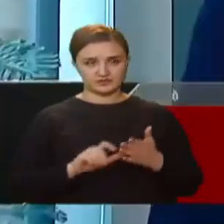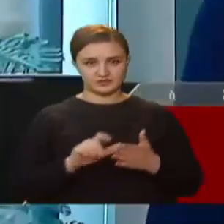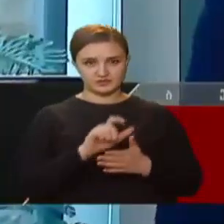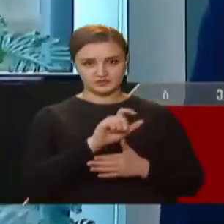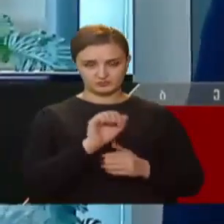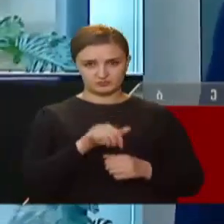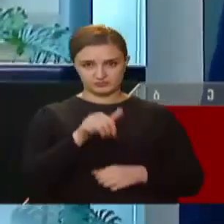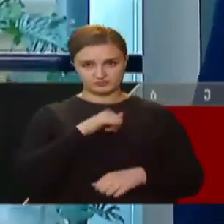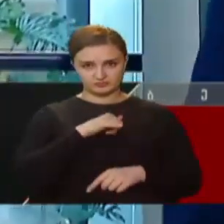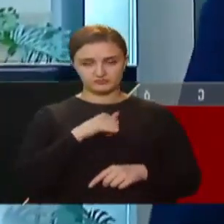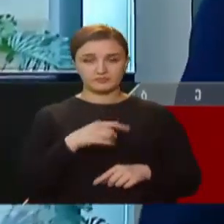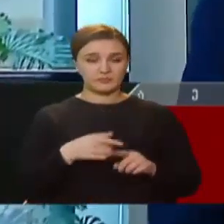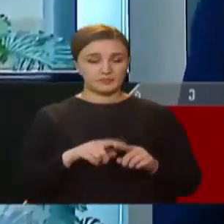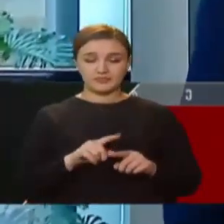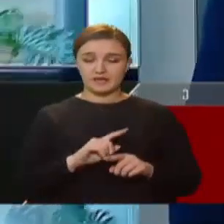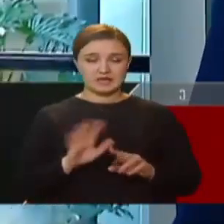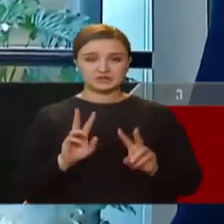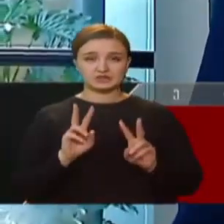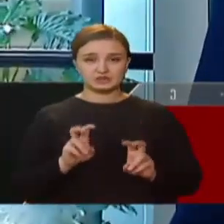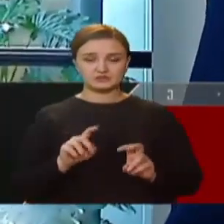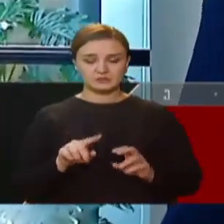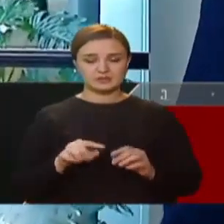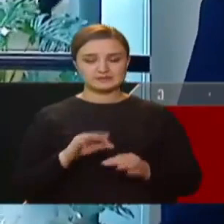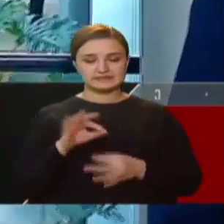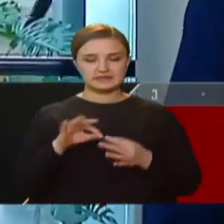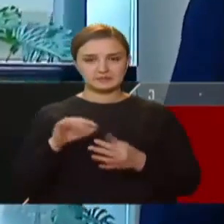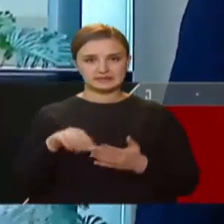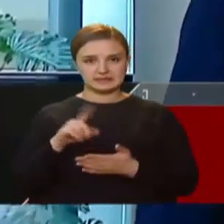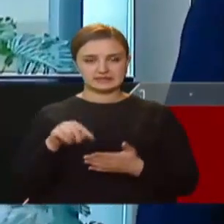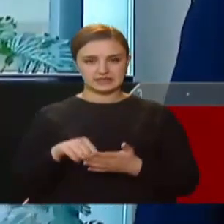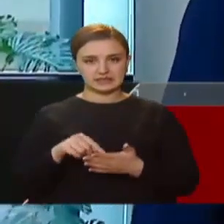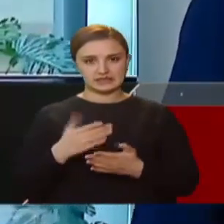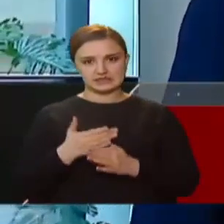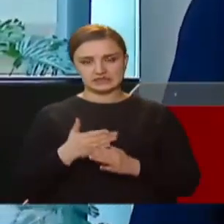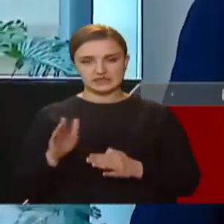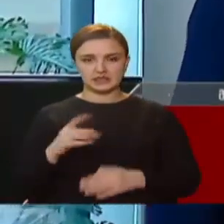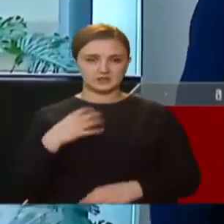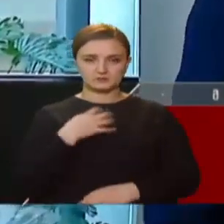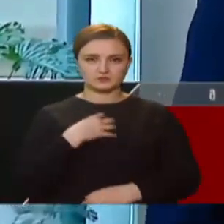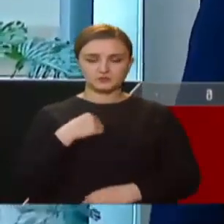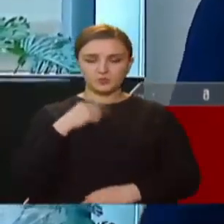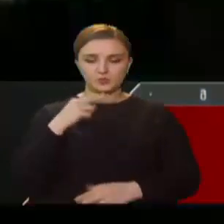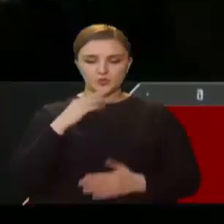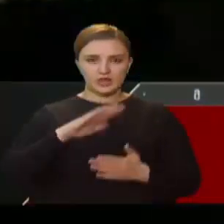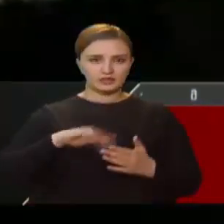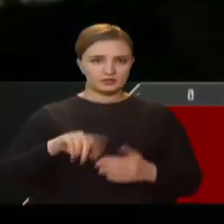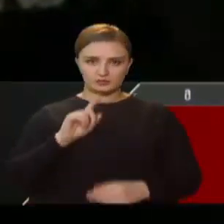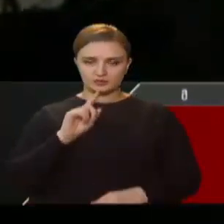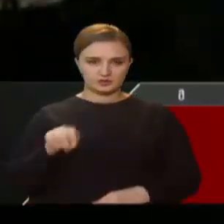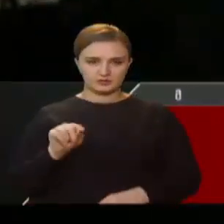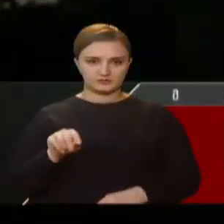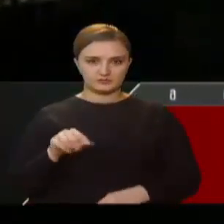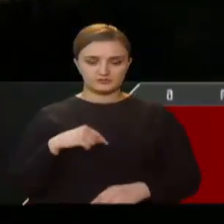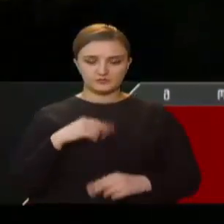გადის? Სულაც არა, მაგრამ ეს ექსტრა საკითხია და ძალიან მნიშვნელოვანია, რასაც უყურადღებოდ არ დავტოვებთ. Არ